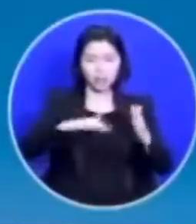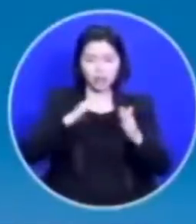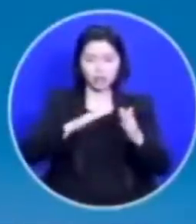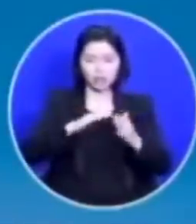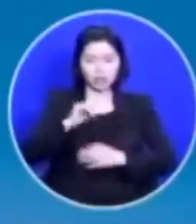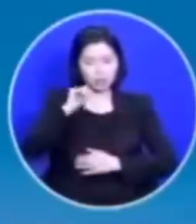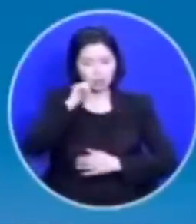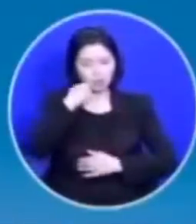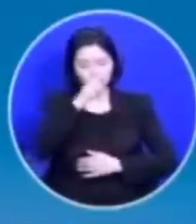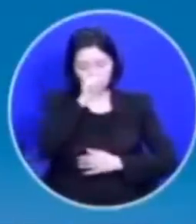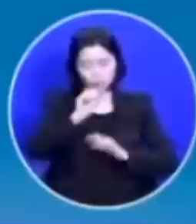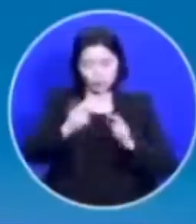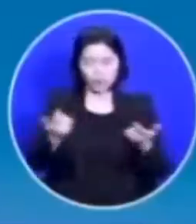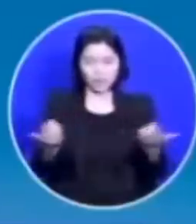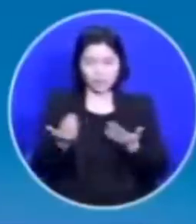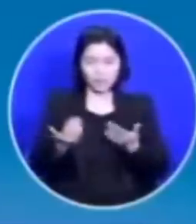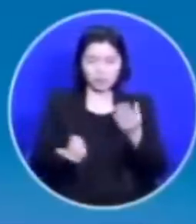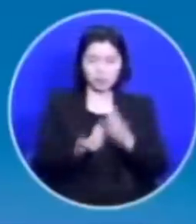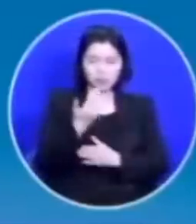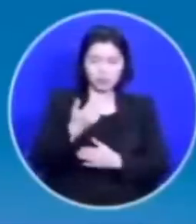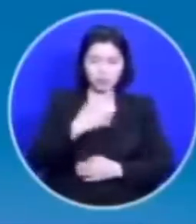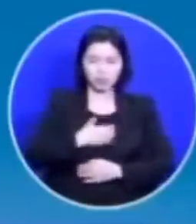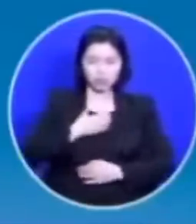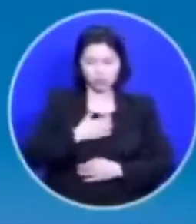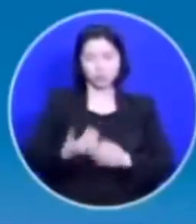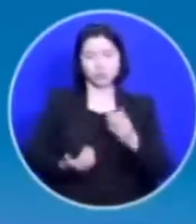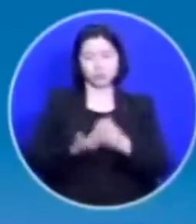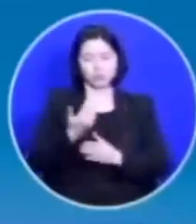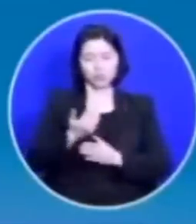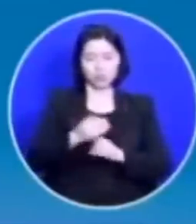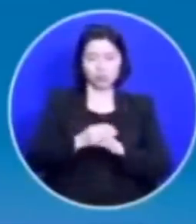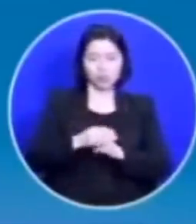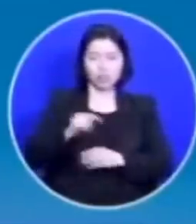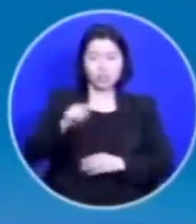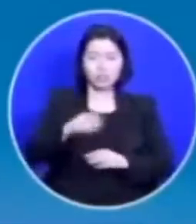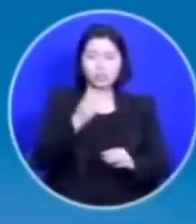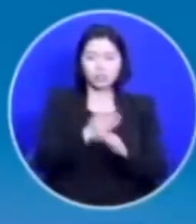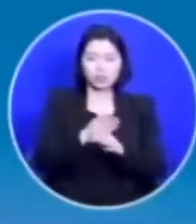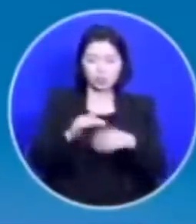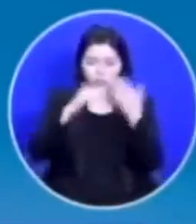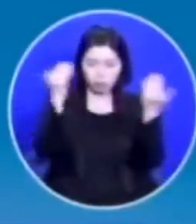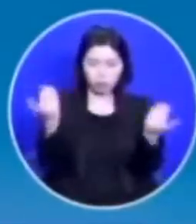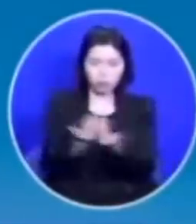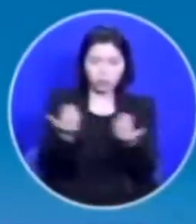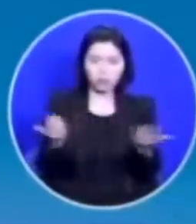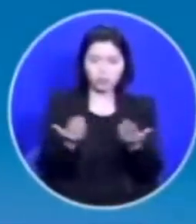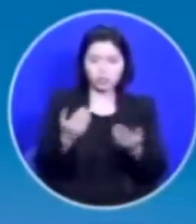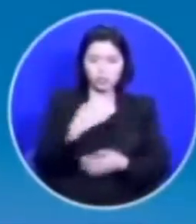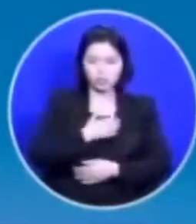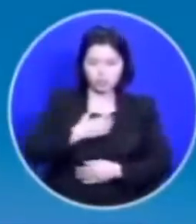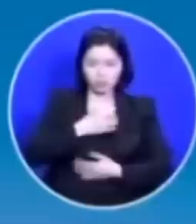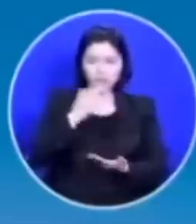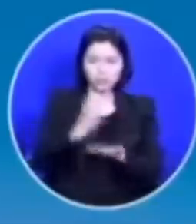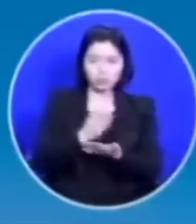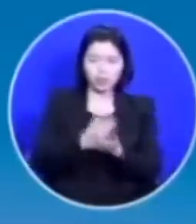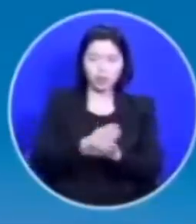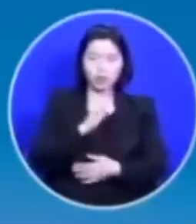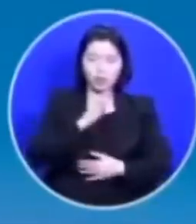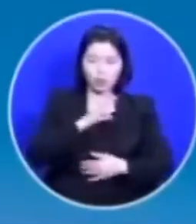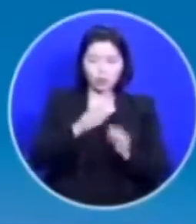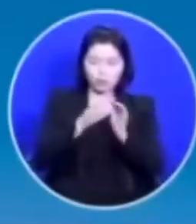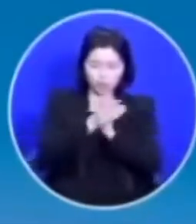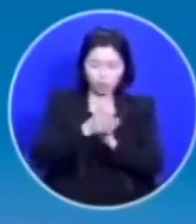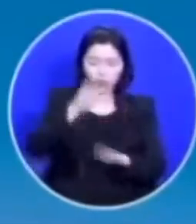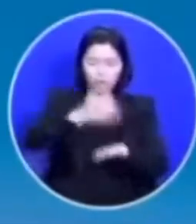우아한 이 발생하여 걱정이 꺼리 가 생겼습니다 그러던 중 모든 일에 염려하지 말고 오직 기도와